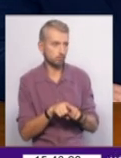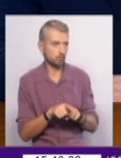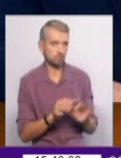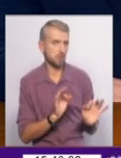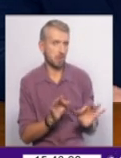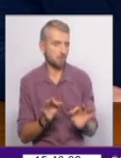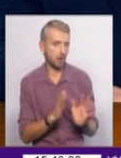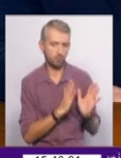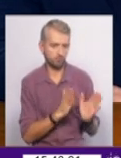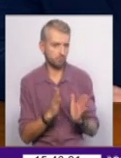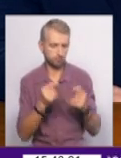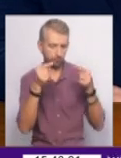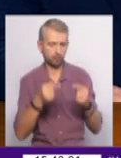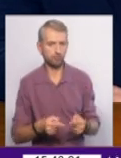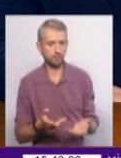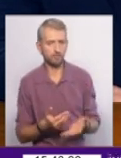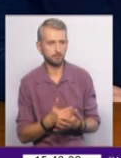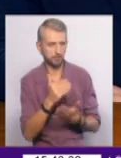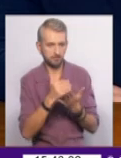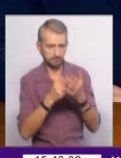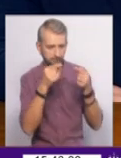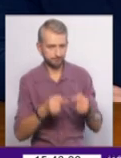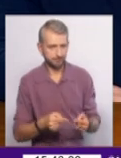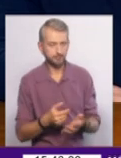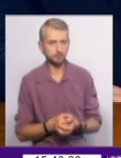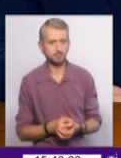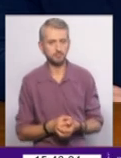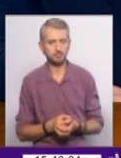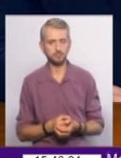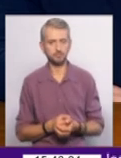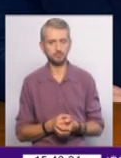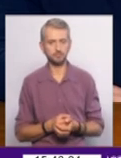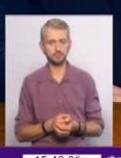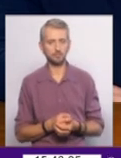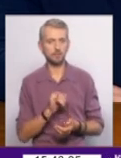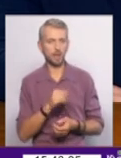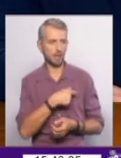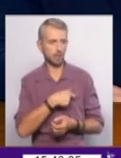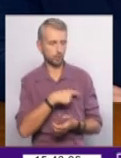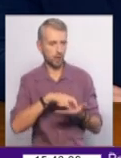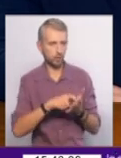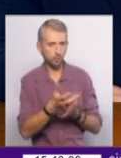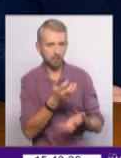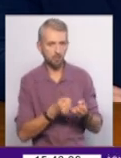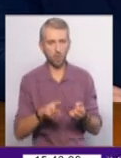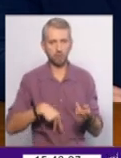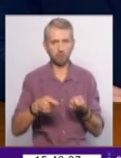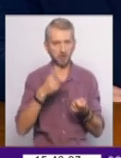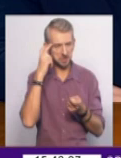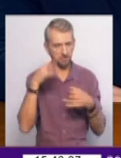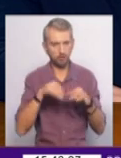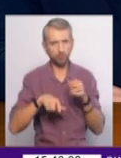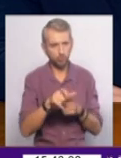межах того графіку, який погоджений із депутатською приймальною, з адміністрацією, з Київавтодором. Тому